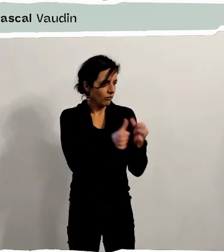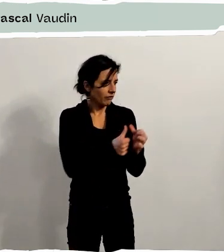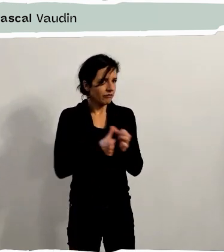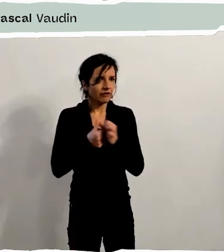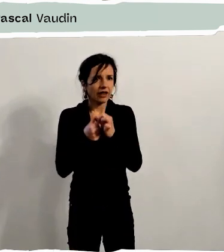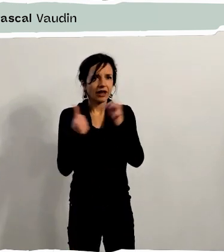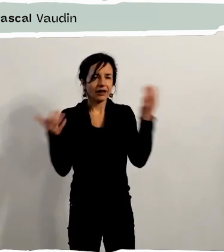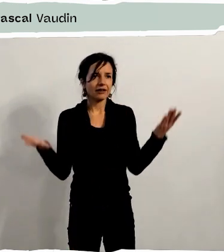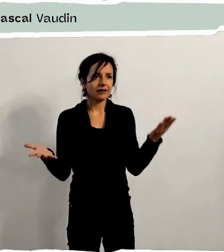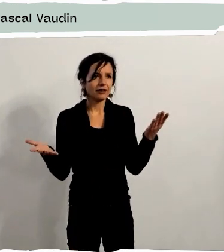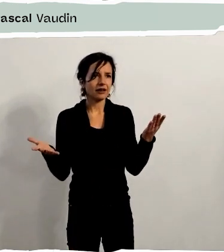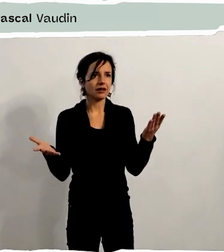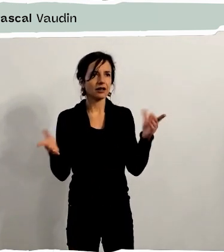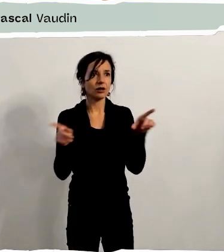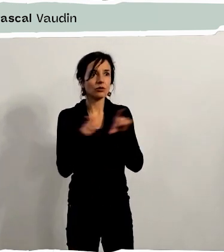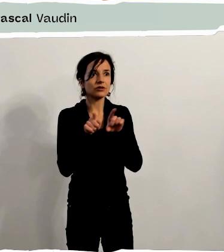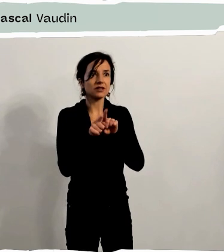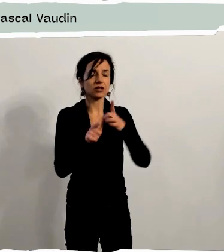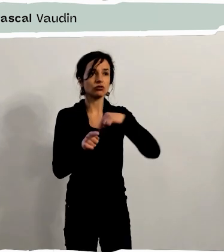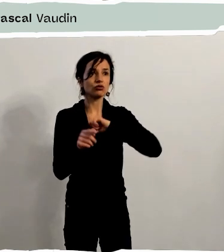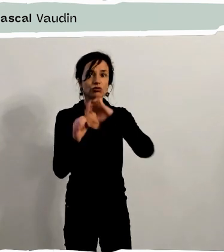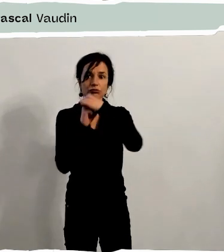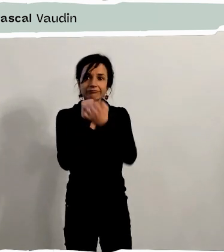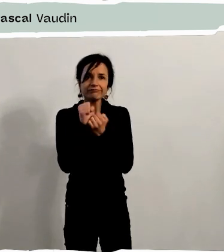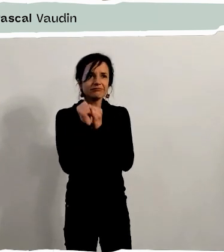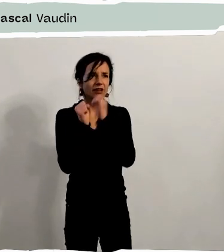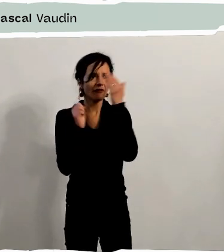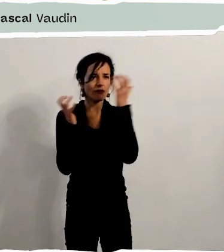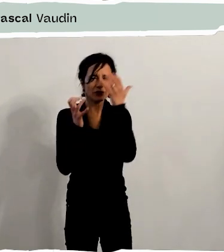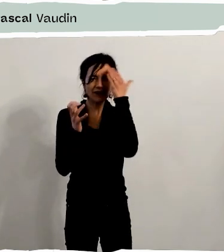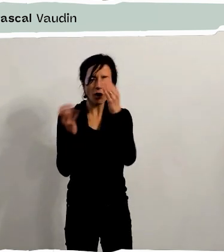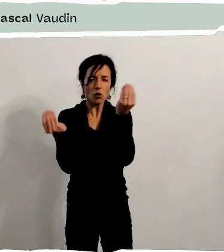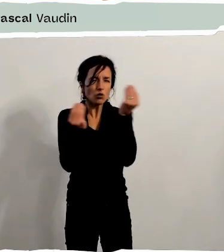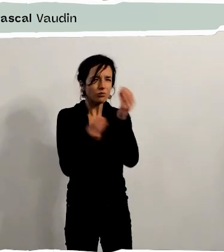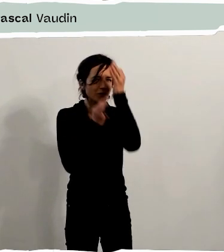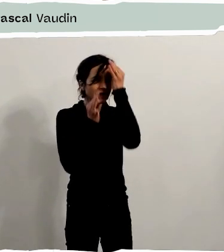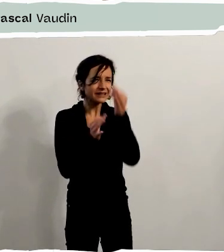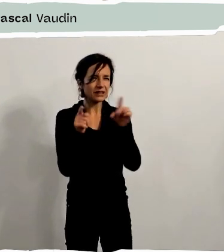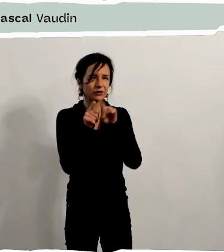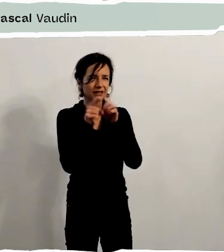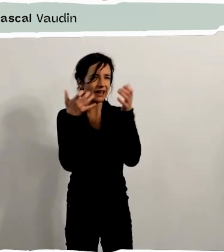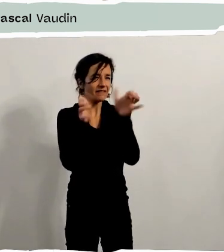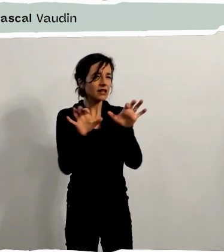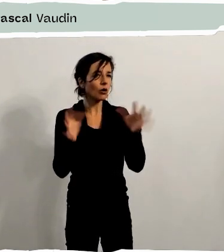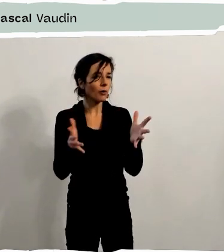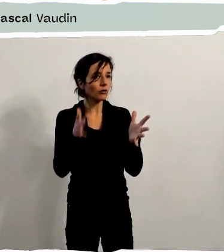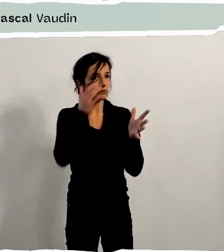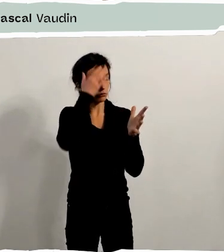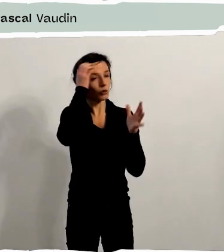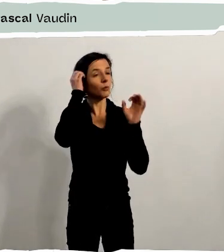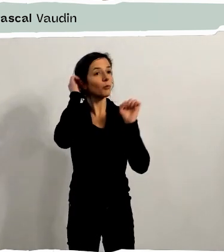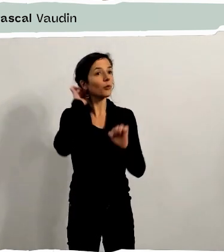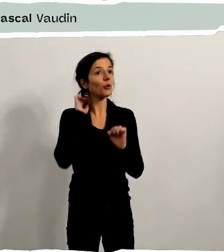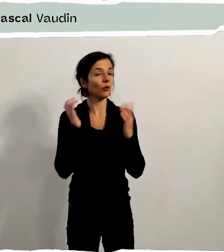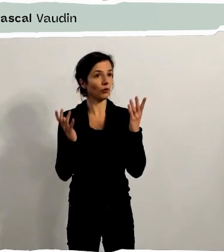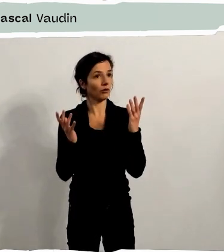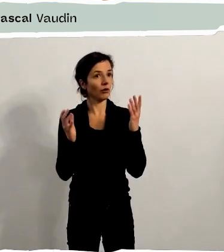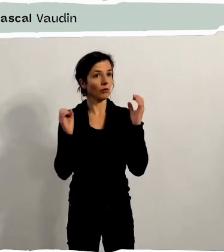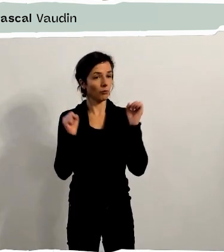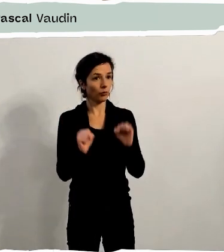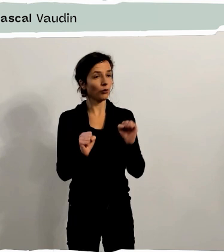trouve ces molécules à effet perturbateur endocrinien. Donc effectivement, on peut faire quelque chose.